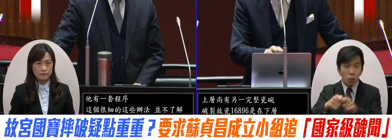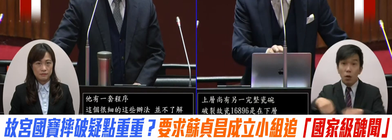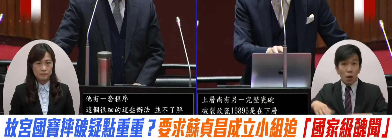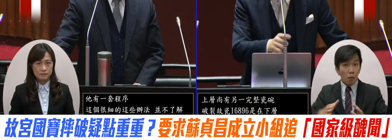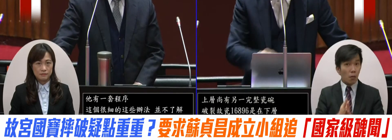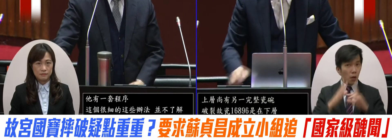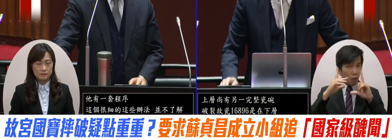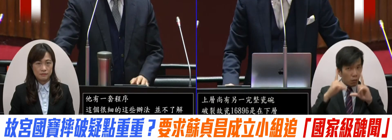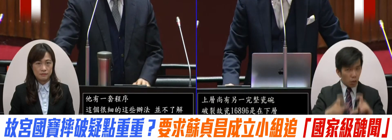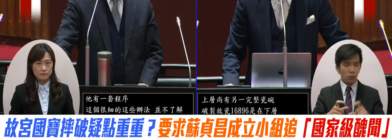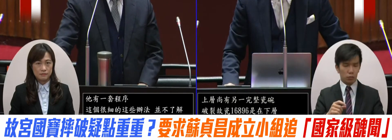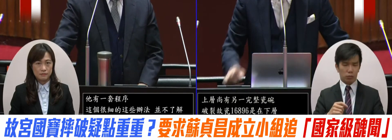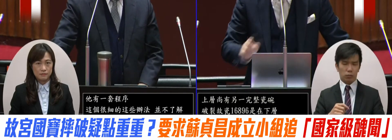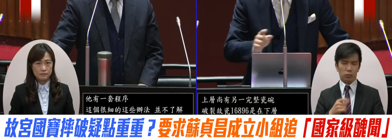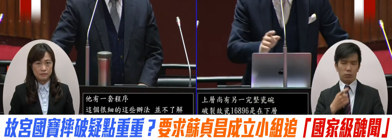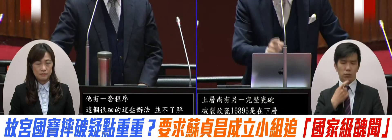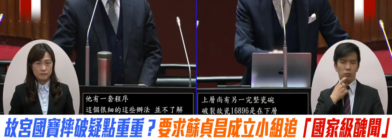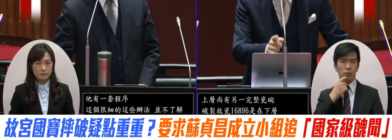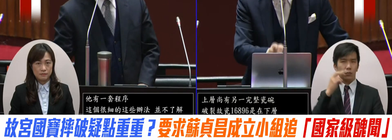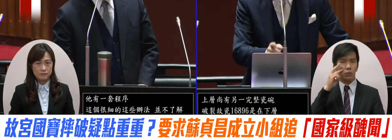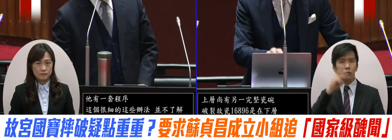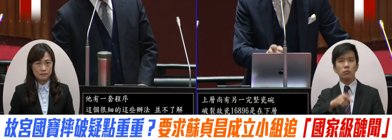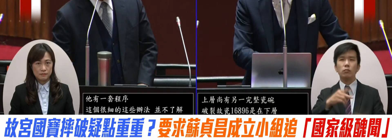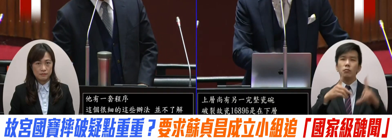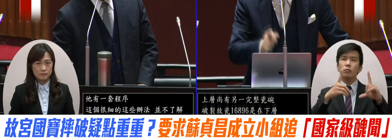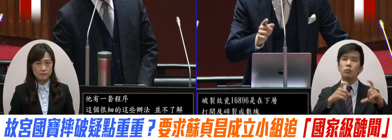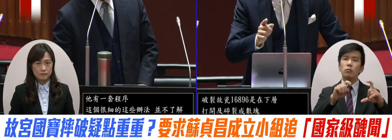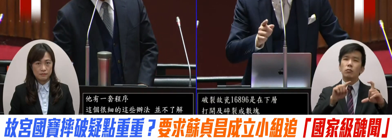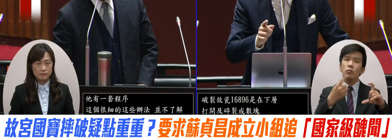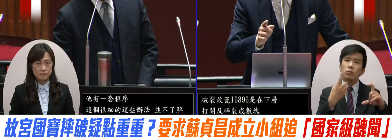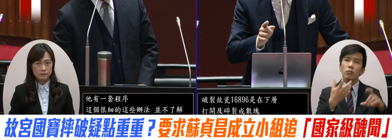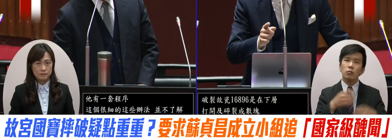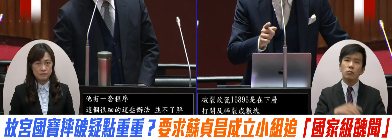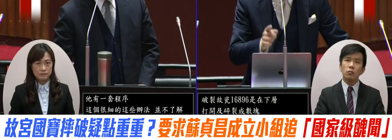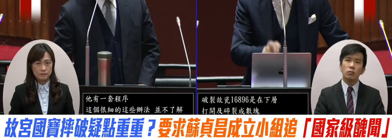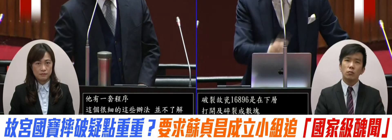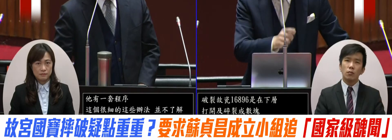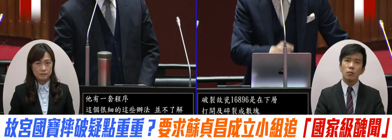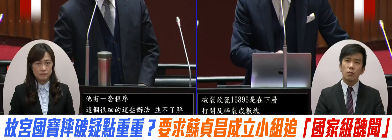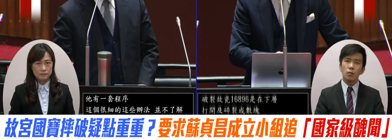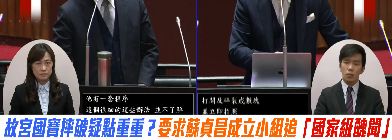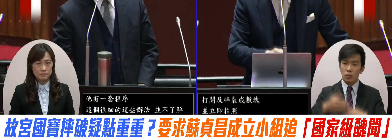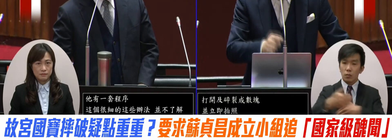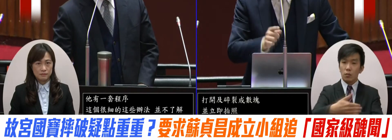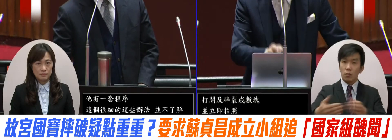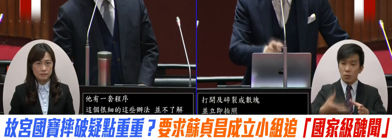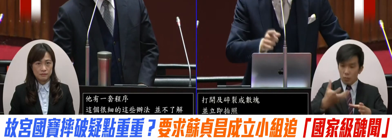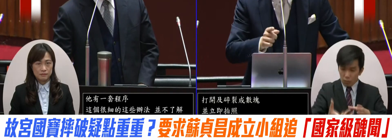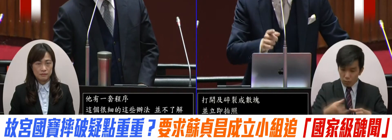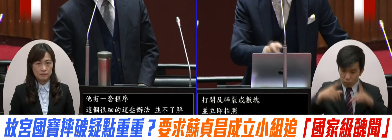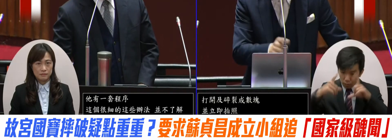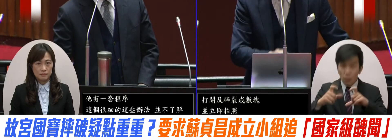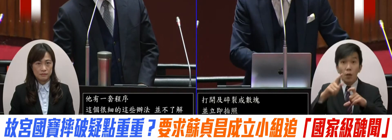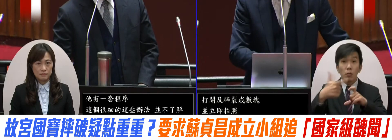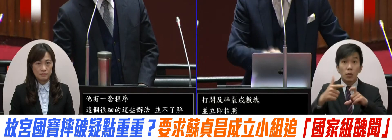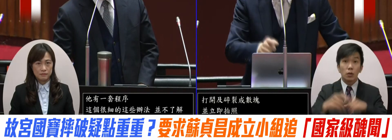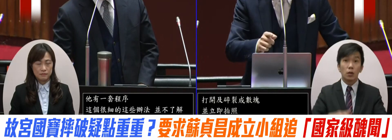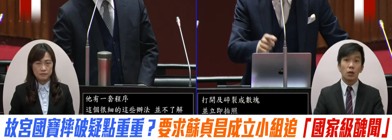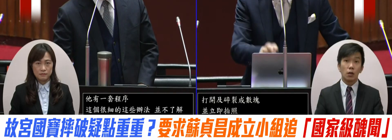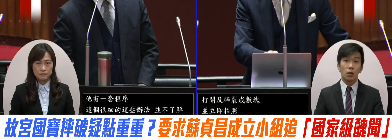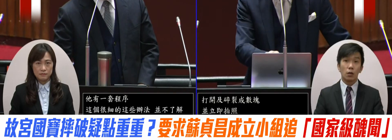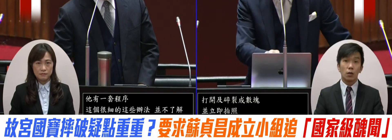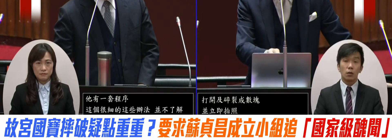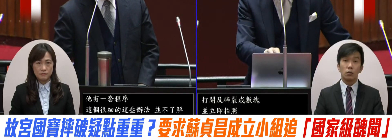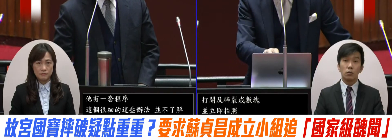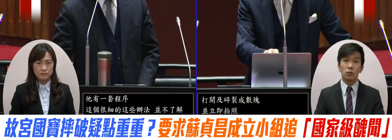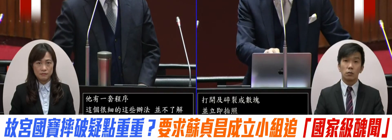是我们现在所看到的照片它都不是在文物包里面，它都不是在箱子里面。你看，